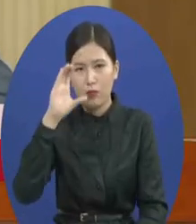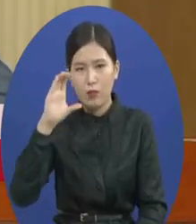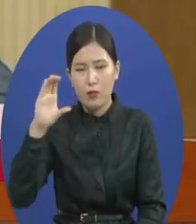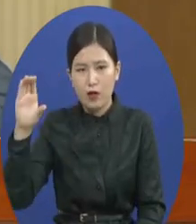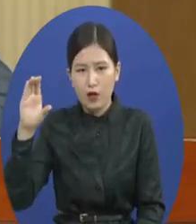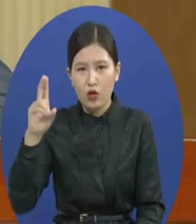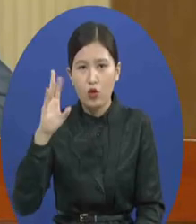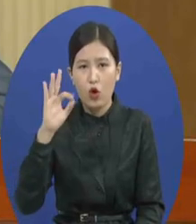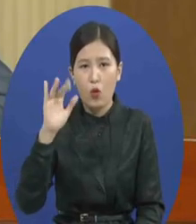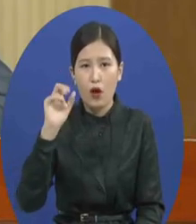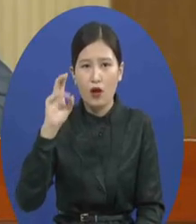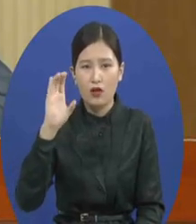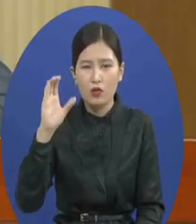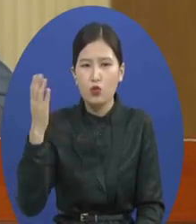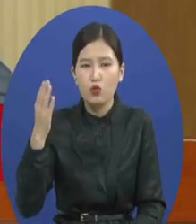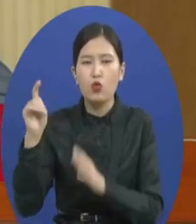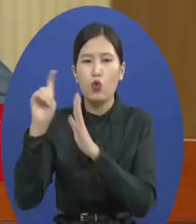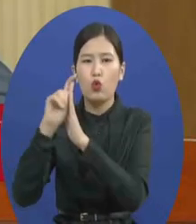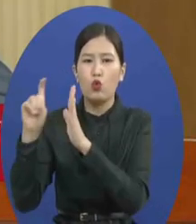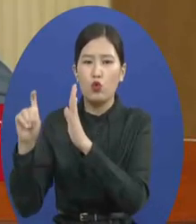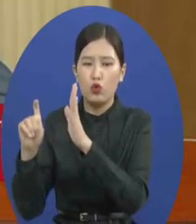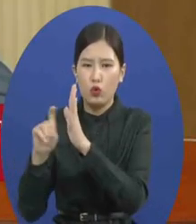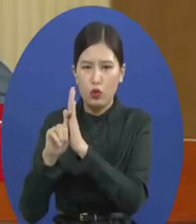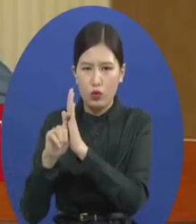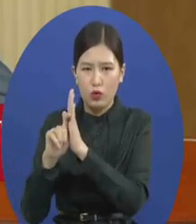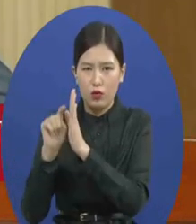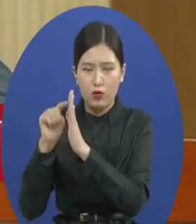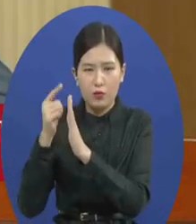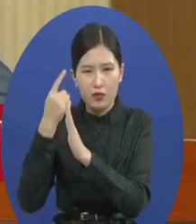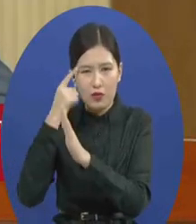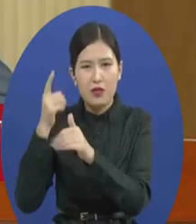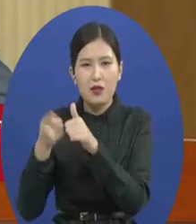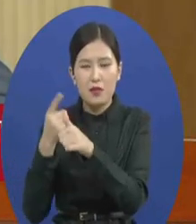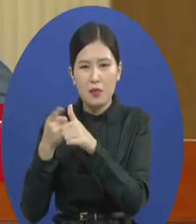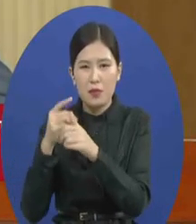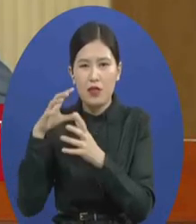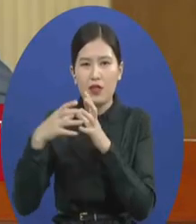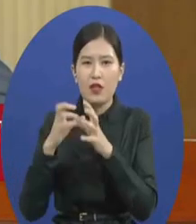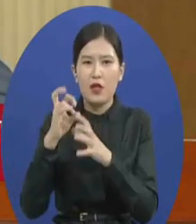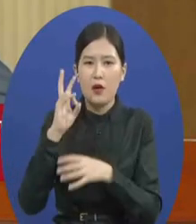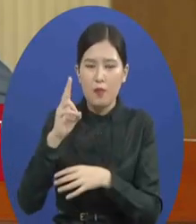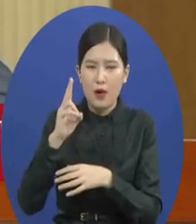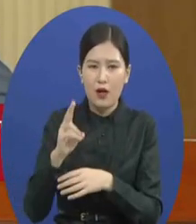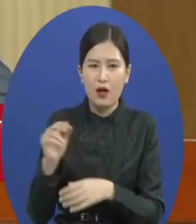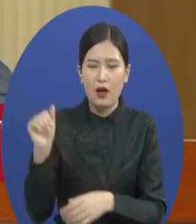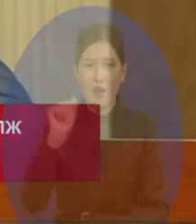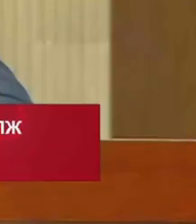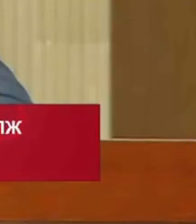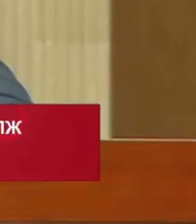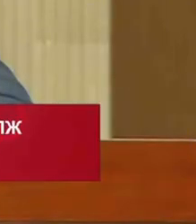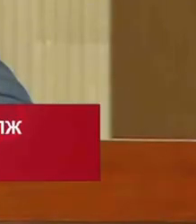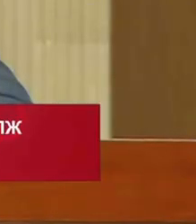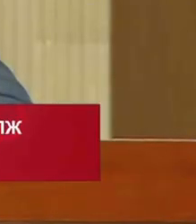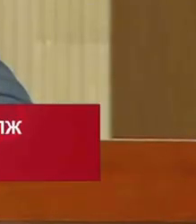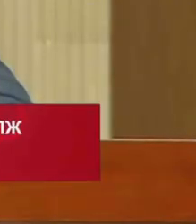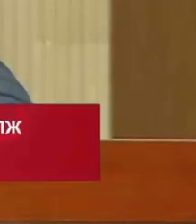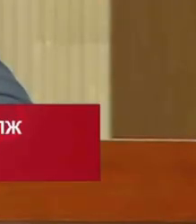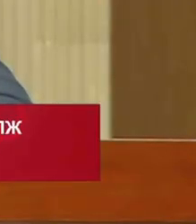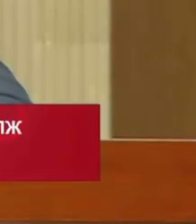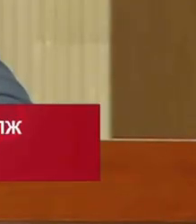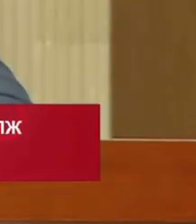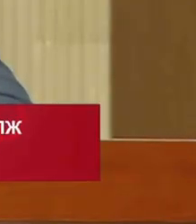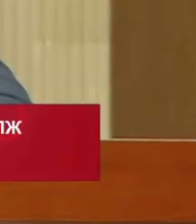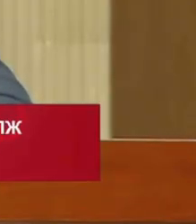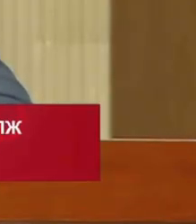COVAX хөтөлбөрийн санаачилгын нэг байгууллага, дэлхийн банк, Азийн үйлчлийн банк зэрэг ийм олон улсын банк санхүүгийн байгууллагуудтай гэрээ